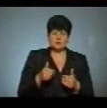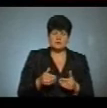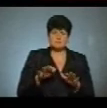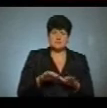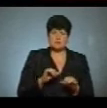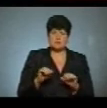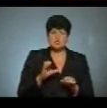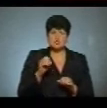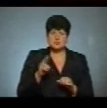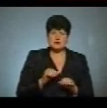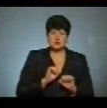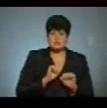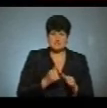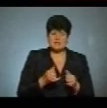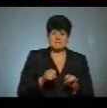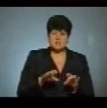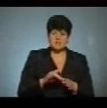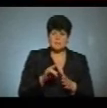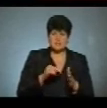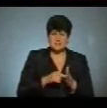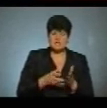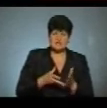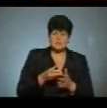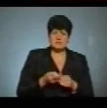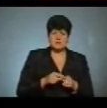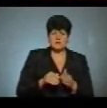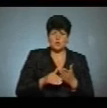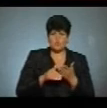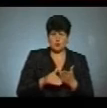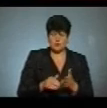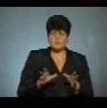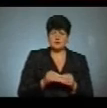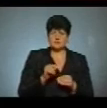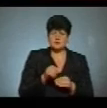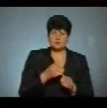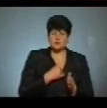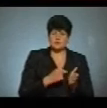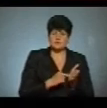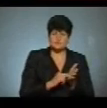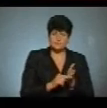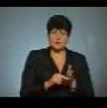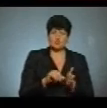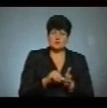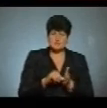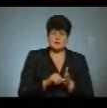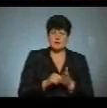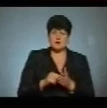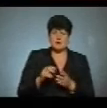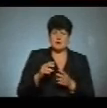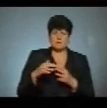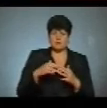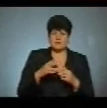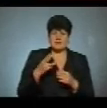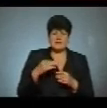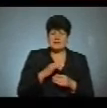соціального захисту для вирішення питання і виплати цієї допомоги. Разом з тим, хочу наголосити тим учасникам бойових дій, які не